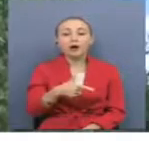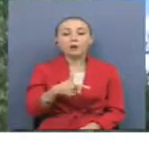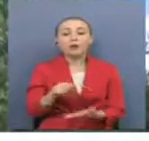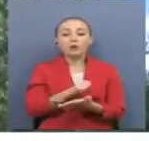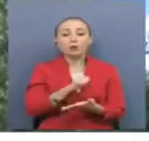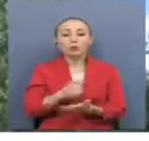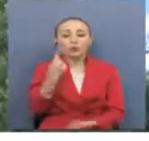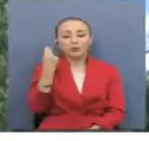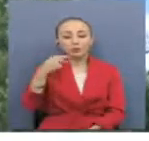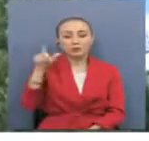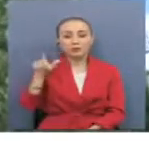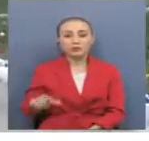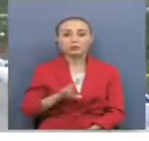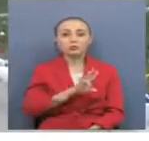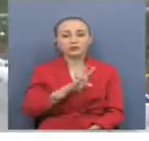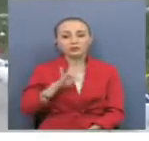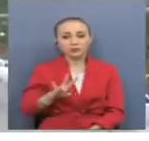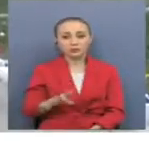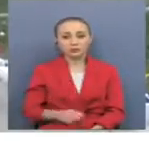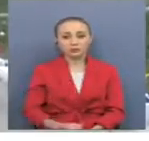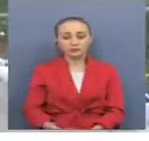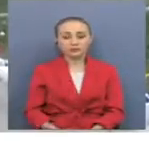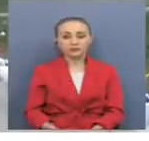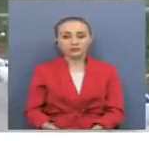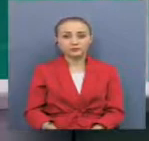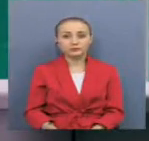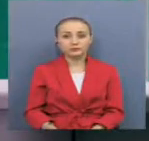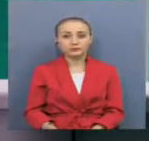Василий Вережников, Жихангер Мұхамбетов, Көкше ақпарат.